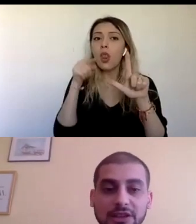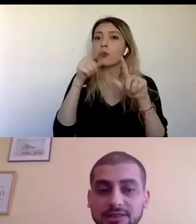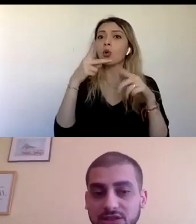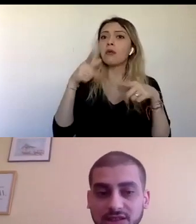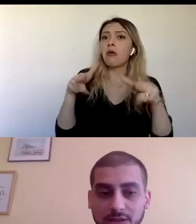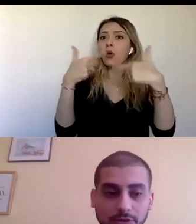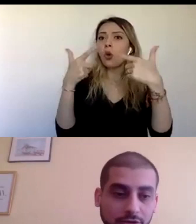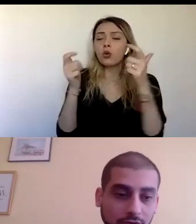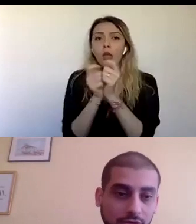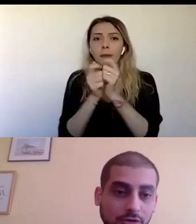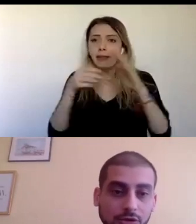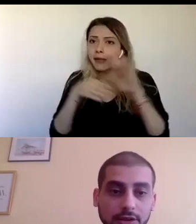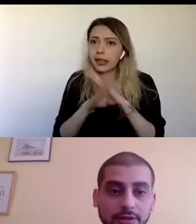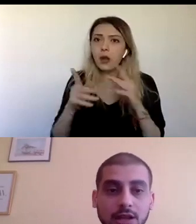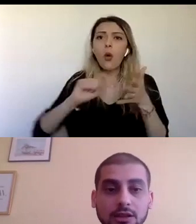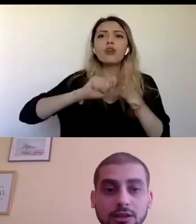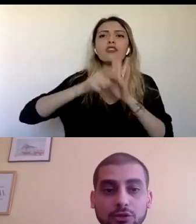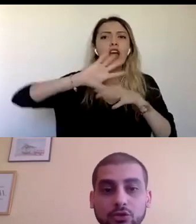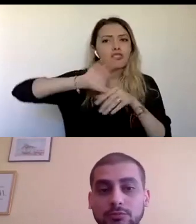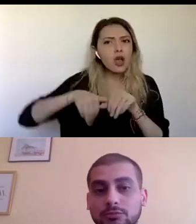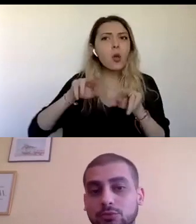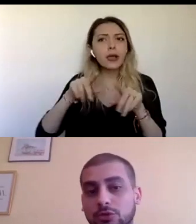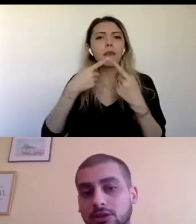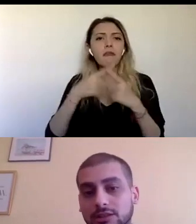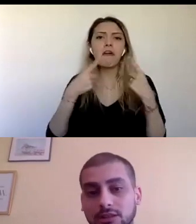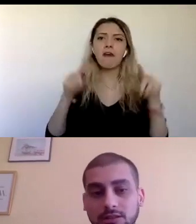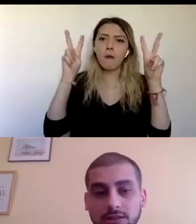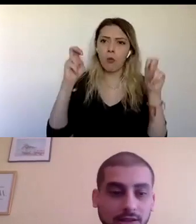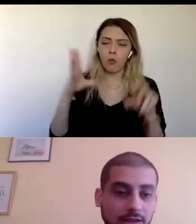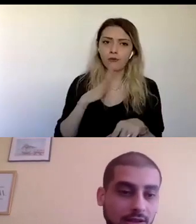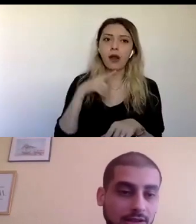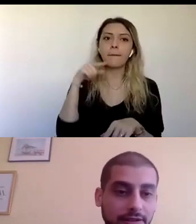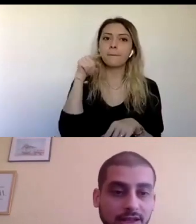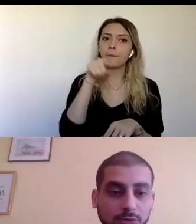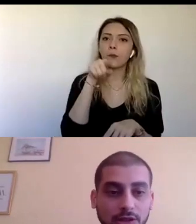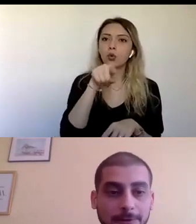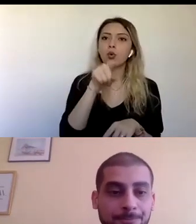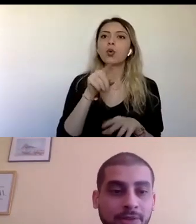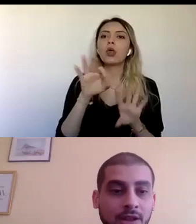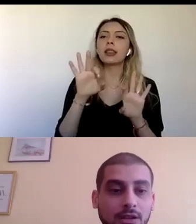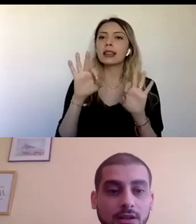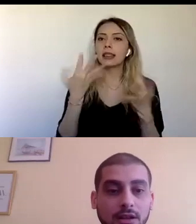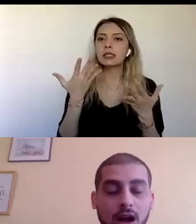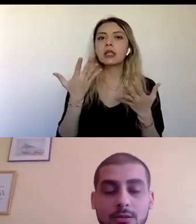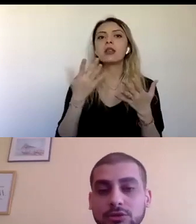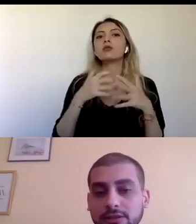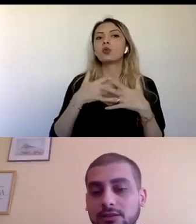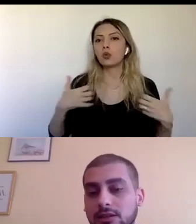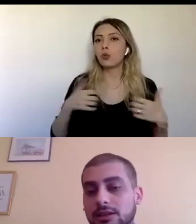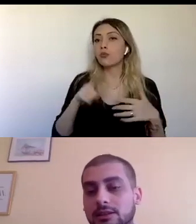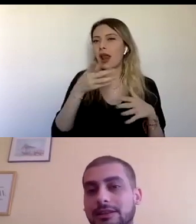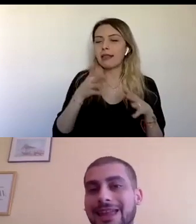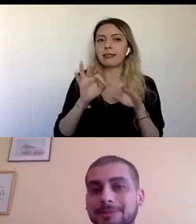şifrelerimizin çalınması gibi durumlar söz konusu oluyor diyorlar. Zoom Booming adı verildi buna da. Ama